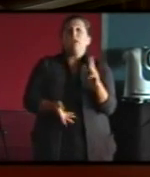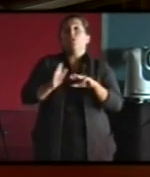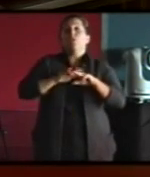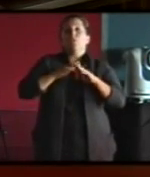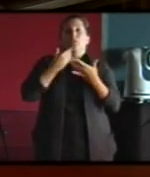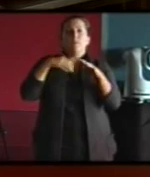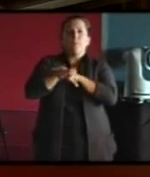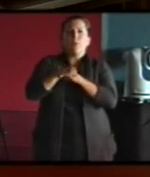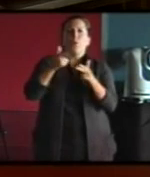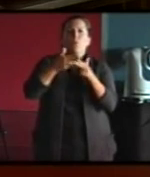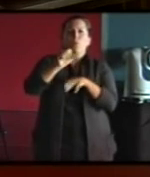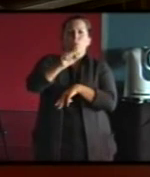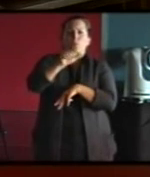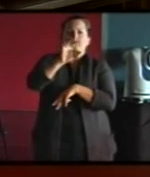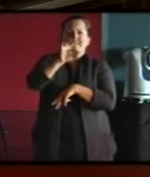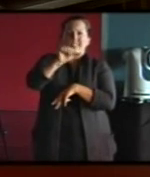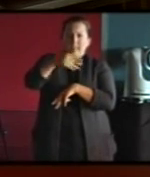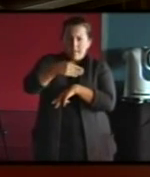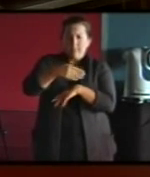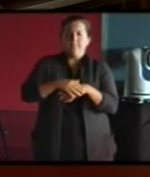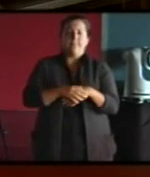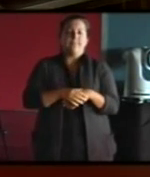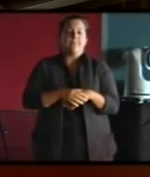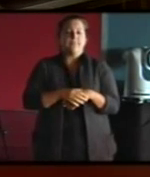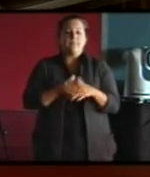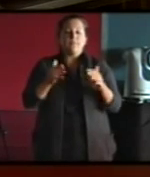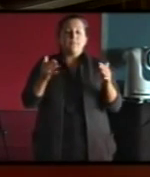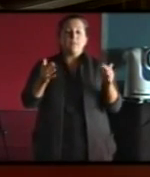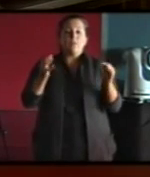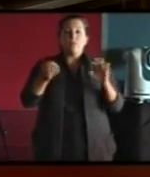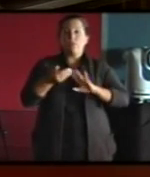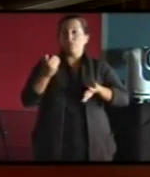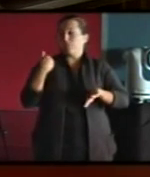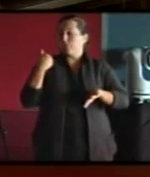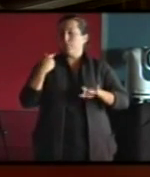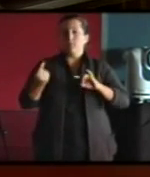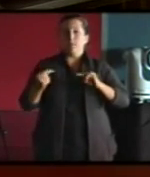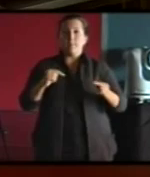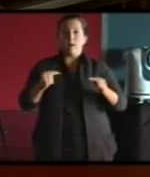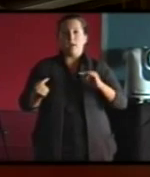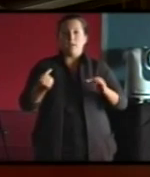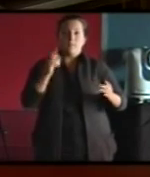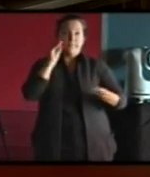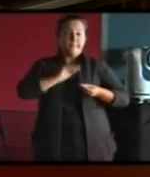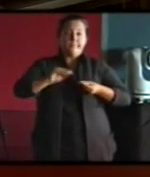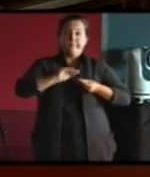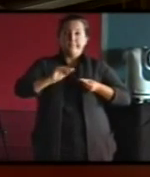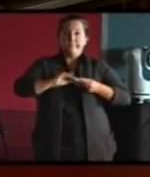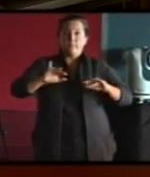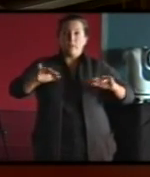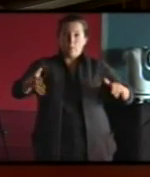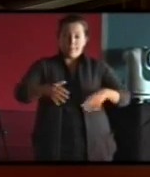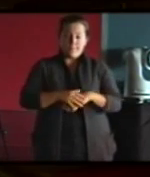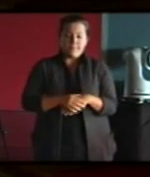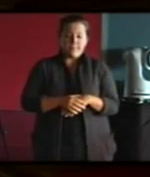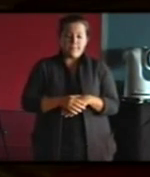fonds d'investissement qui s'appelle STAM. Alors la question donc, qui a été amenée par le débat précédent, c'est comment traite-t-on,